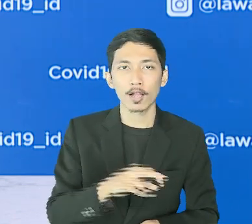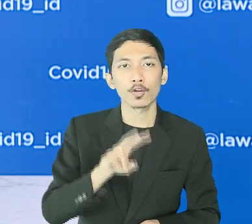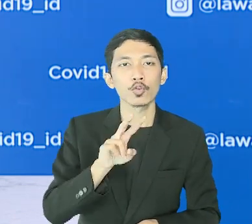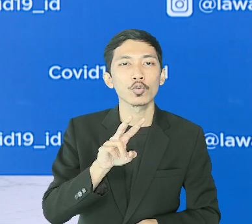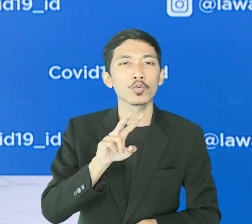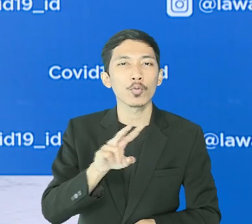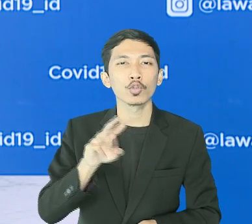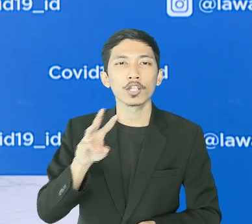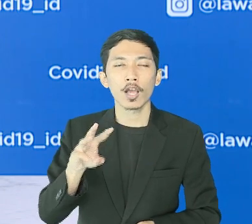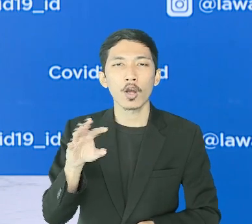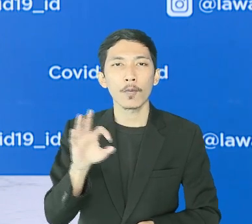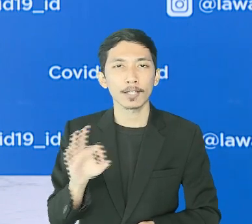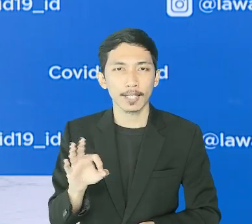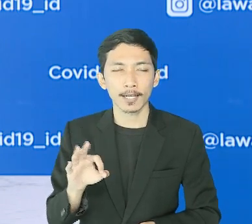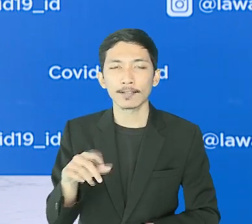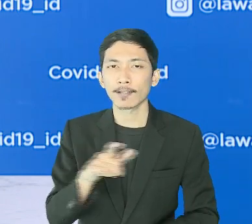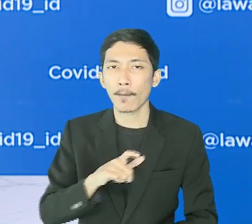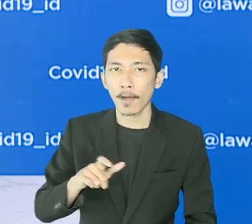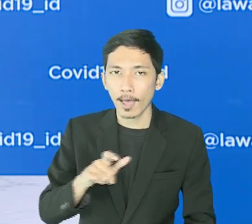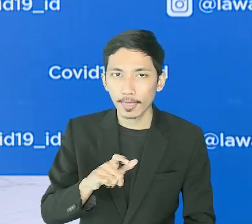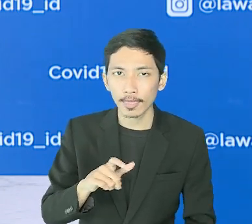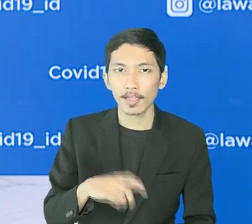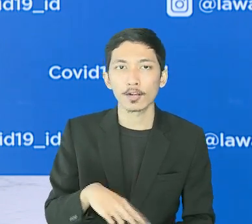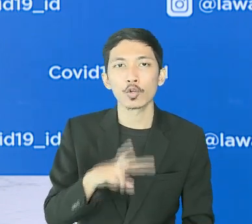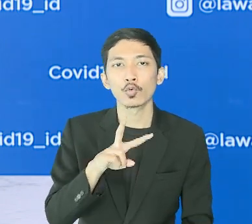23,78% kecamatan, dan